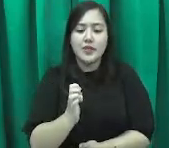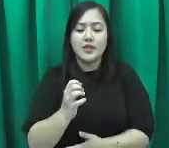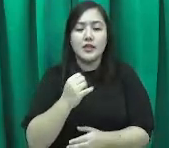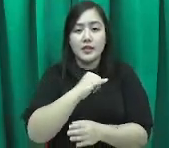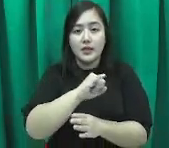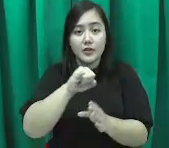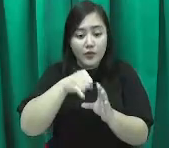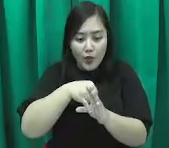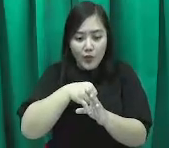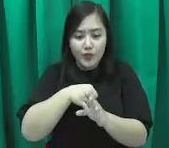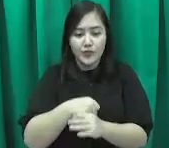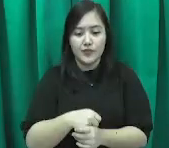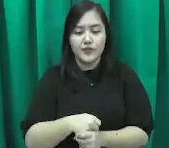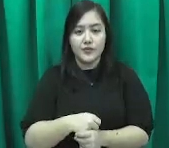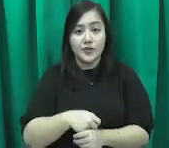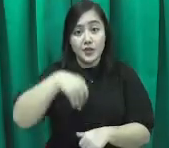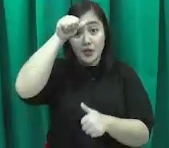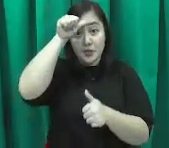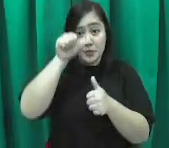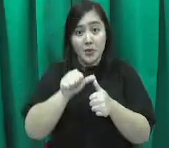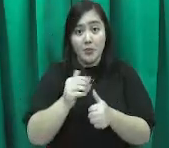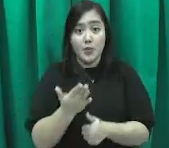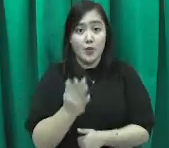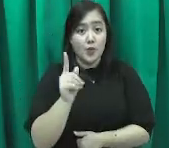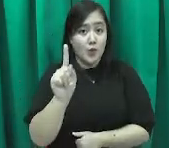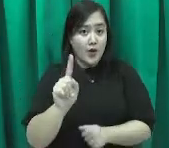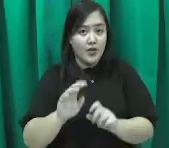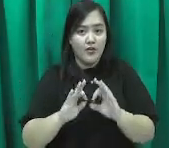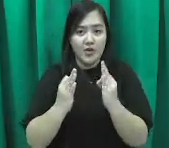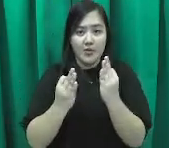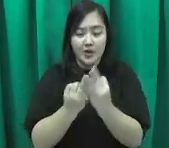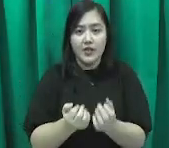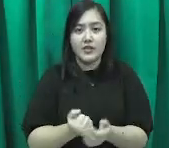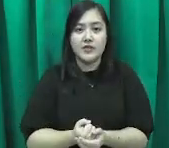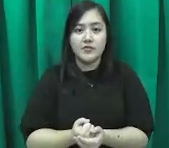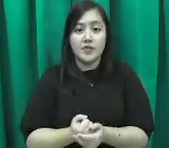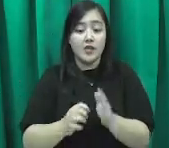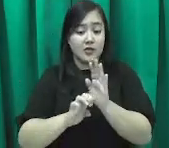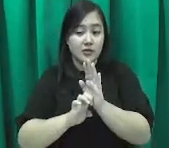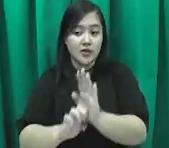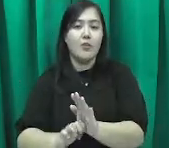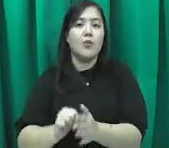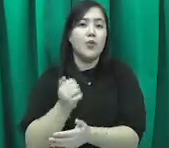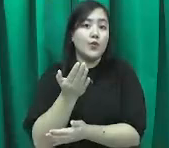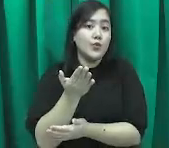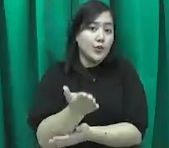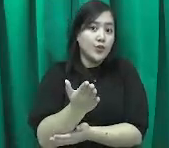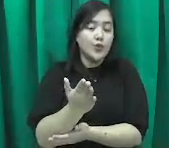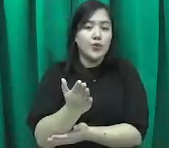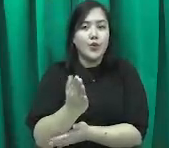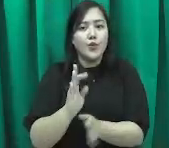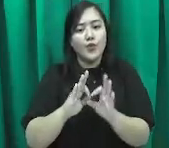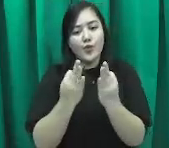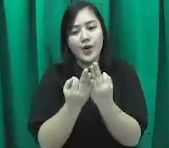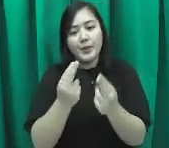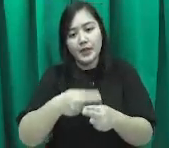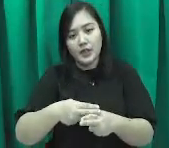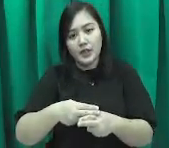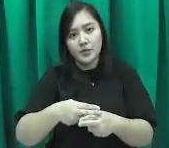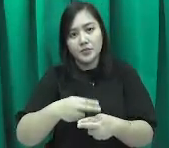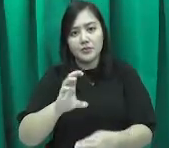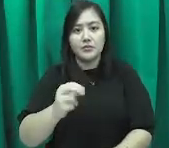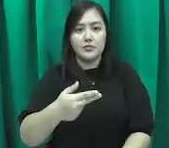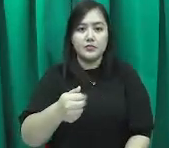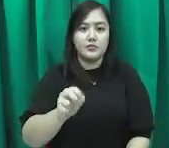iisa lang kayo, isang pamilya kayo. Ang daladala mo yung pamilyang Chavez, pamilyang Karangian. Yes, sir. Kaya kung daladala natin yung